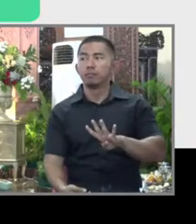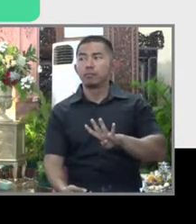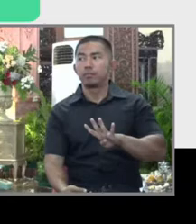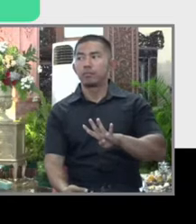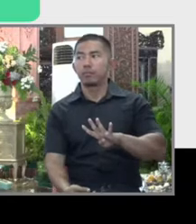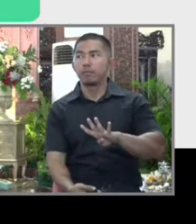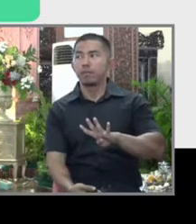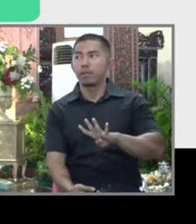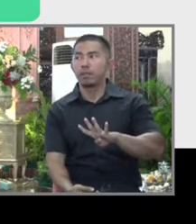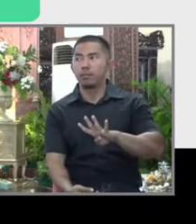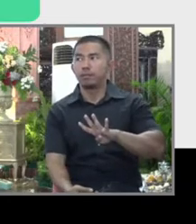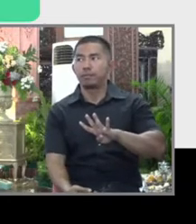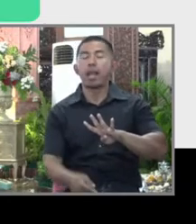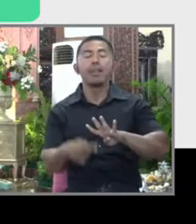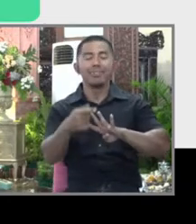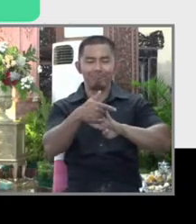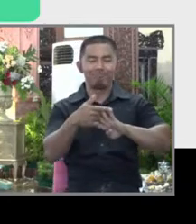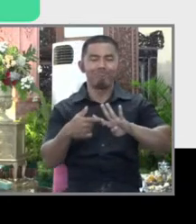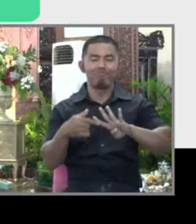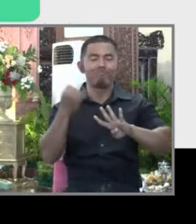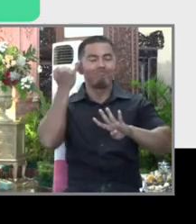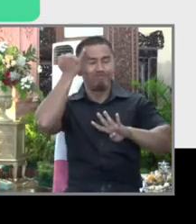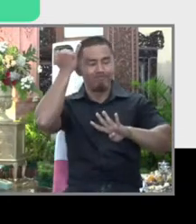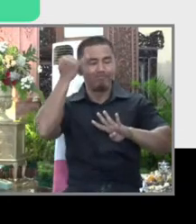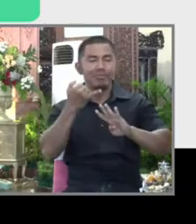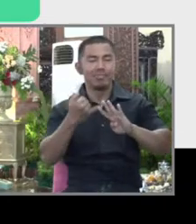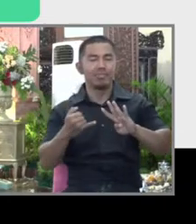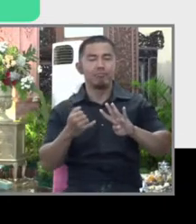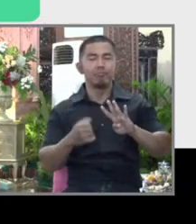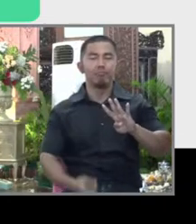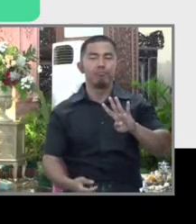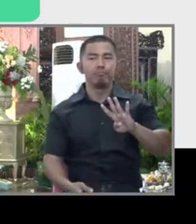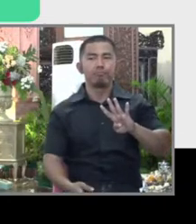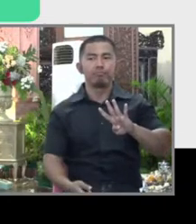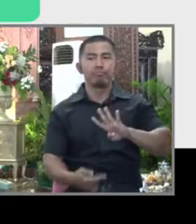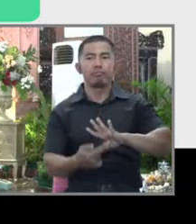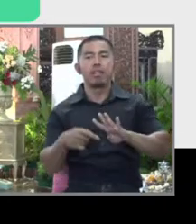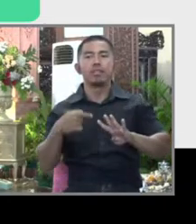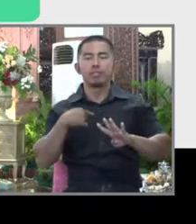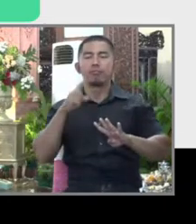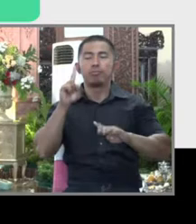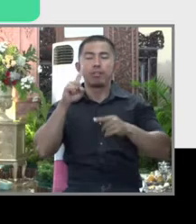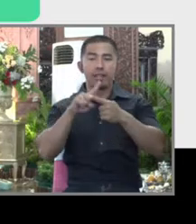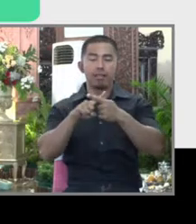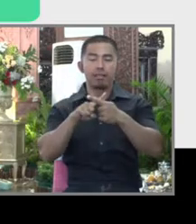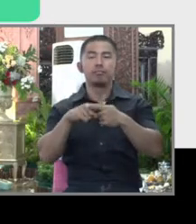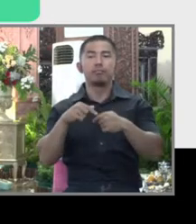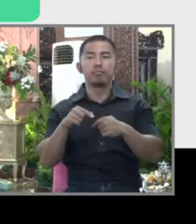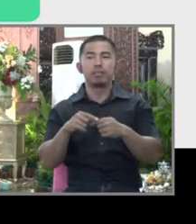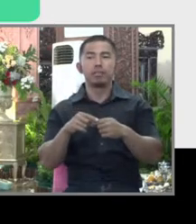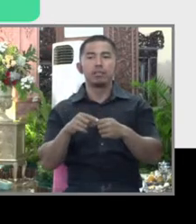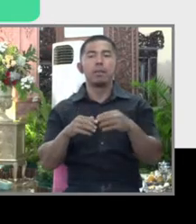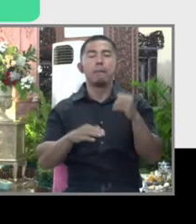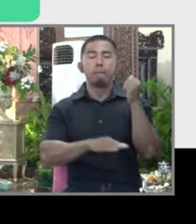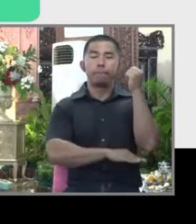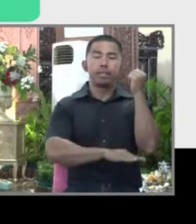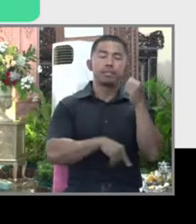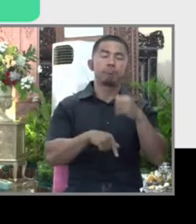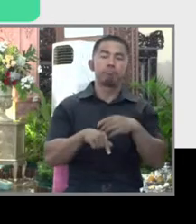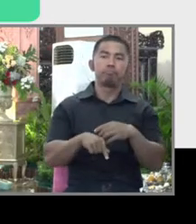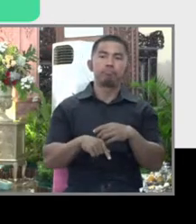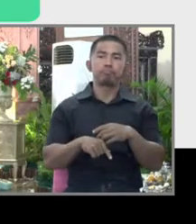Hai ini yang perlu kami Apakah Bapak selagi kamera buka terakhir bahwa prinsip-prinsip